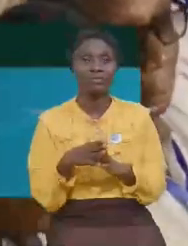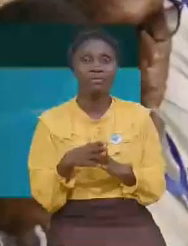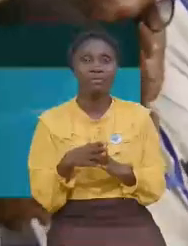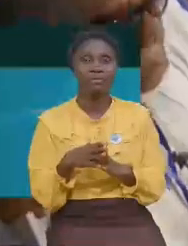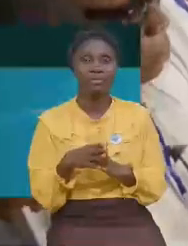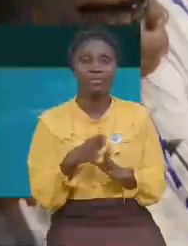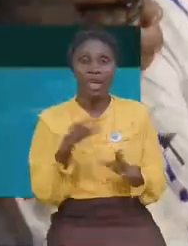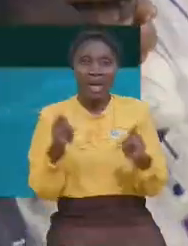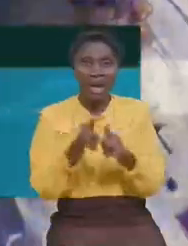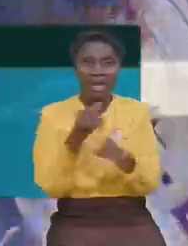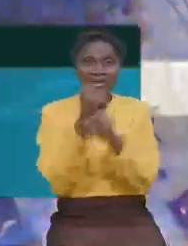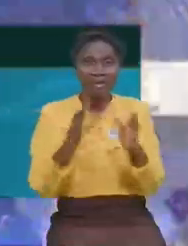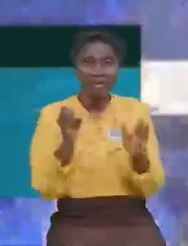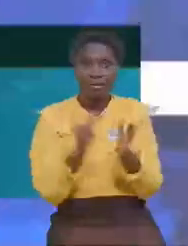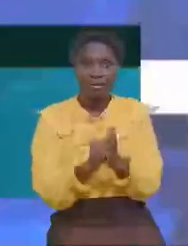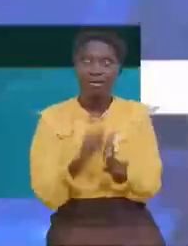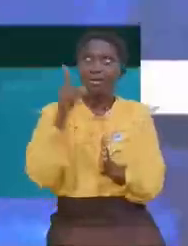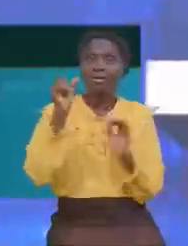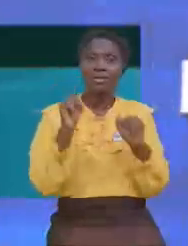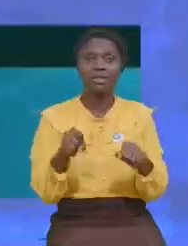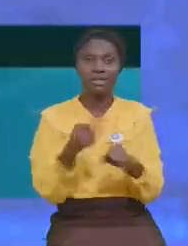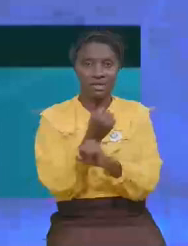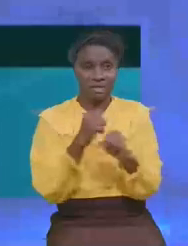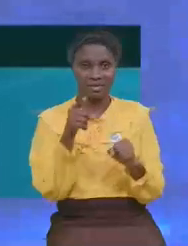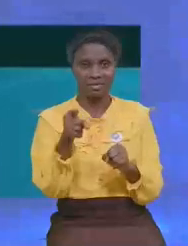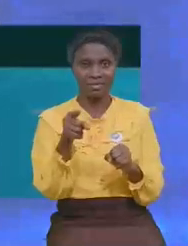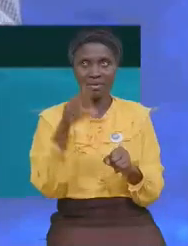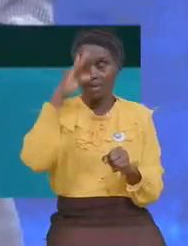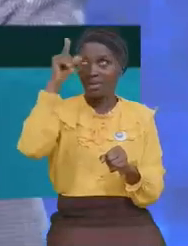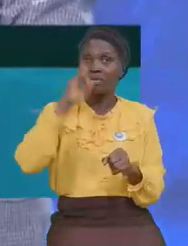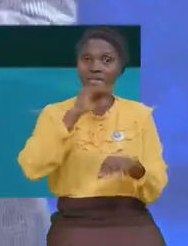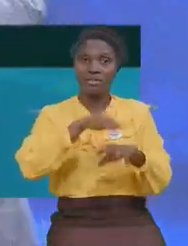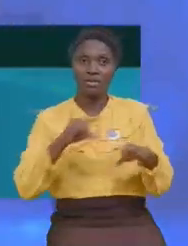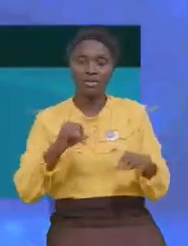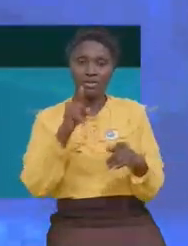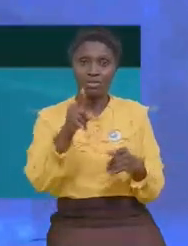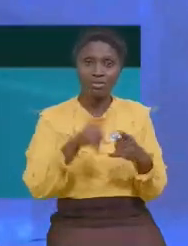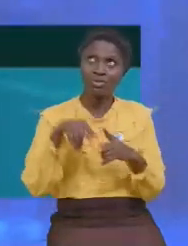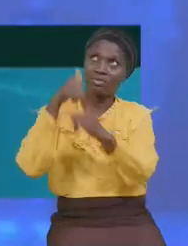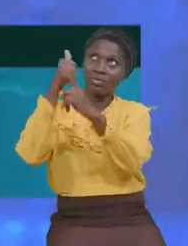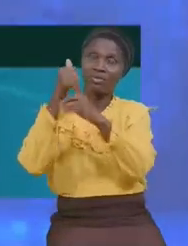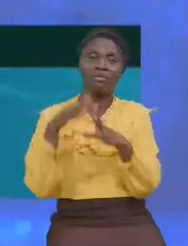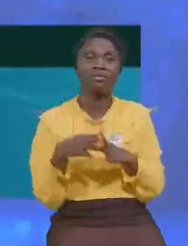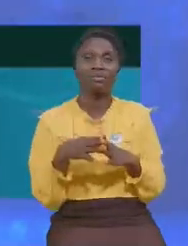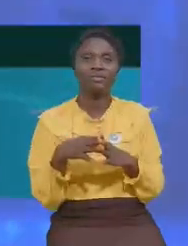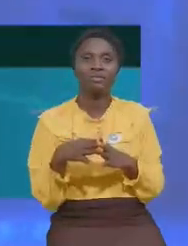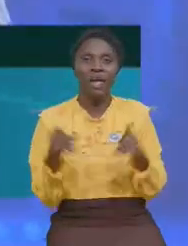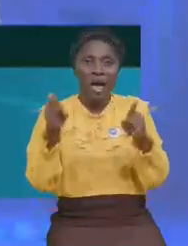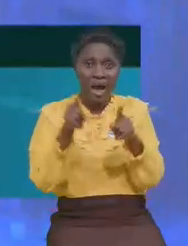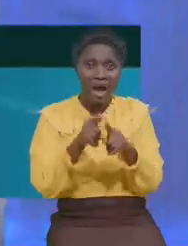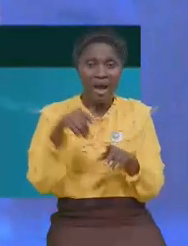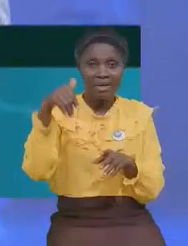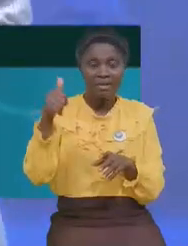En tant que sauveur, il t'appelle pour te sauver. Il t'appelle à lui-même. En tant que